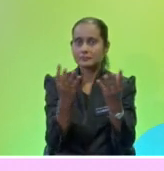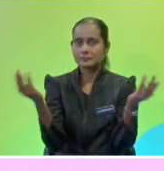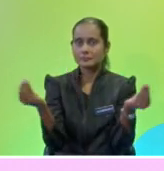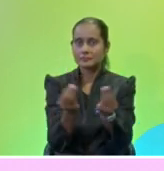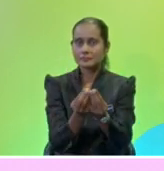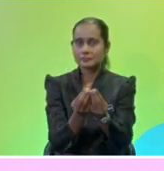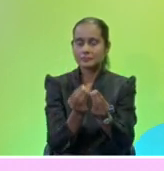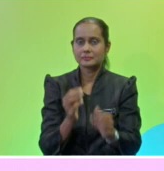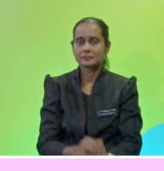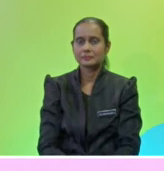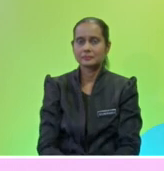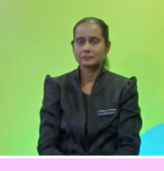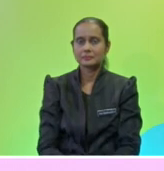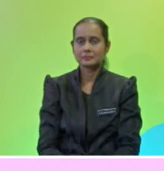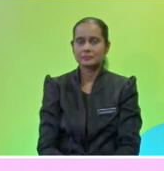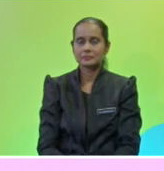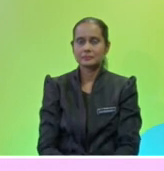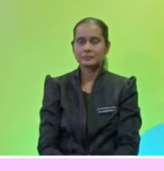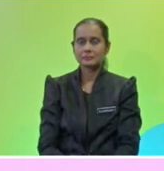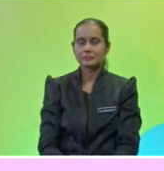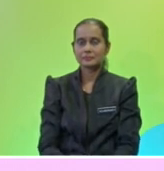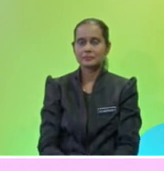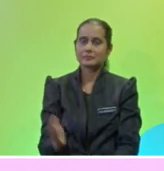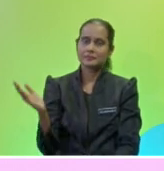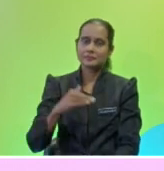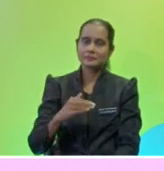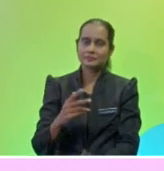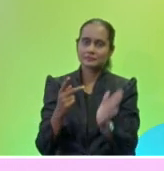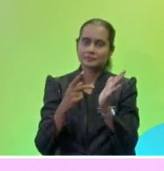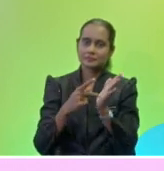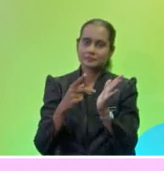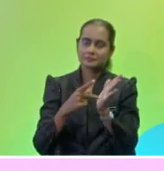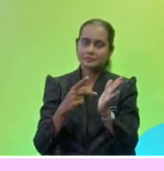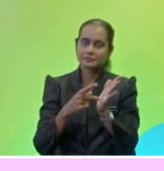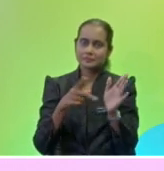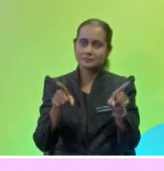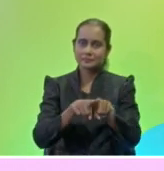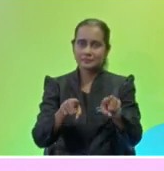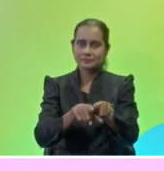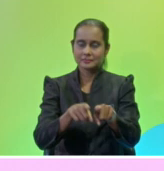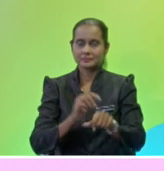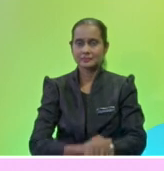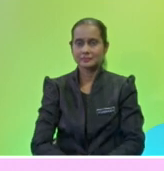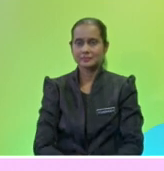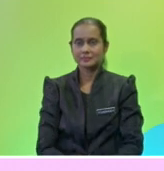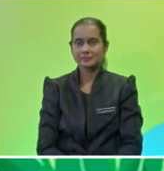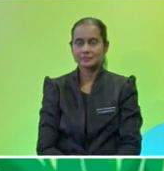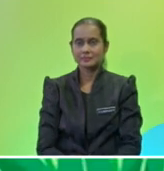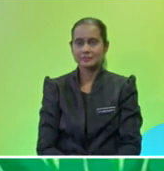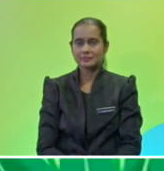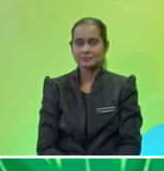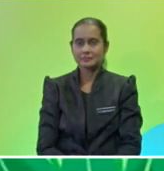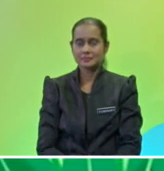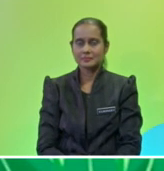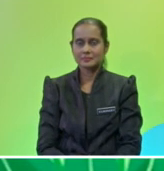oke baiklah kita bilang Bunga Tulip sama-sama Oke banyak ya bumi ini